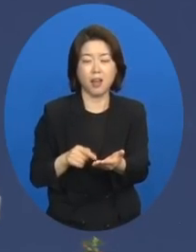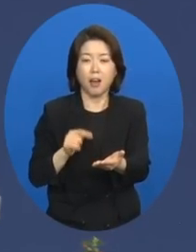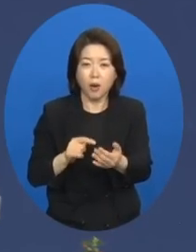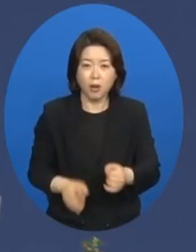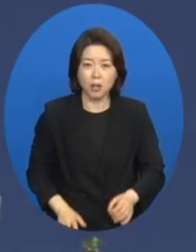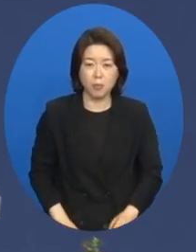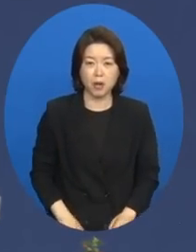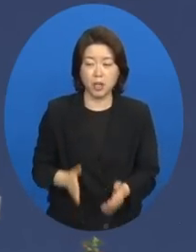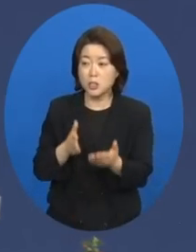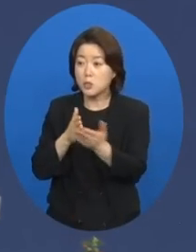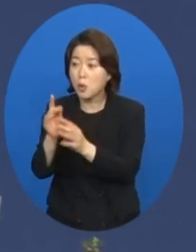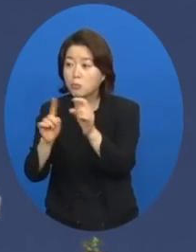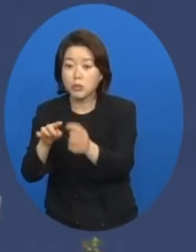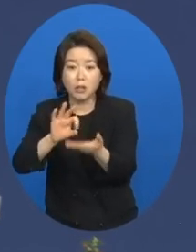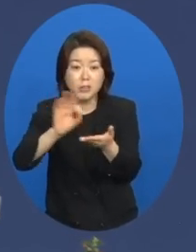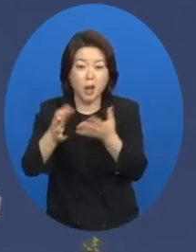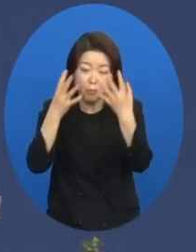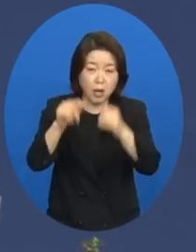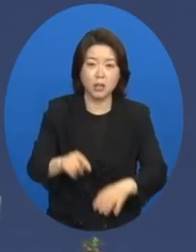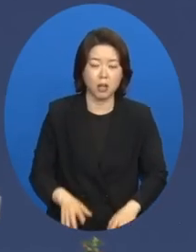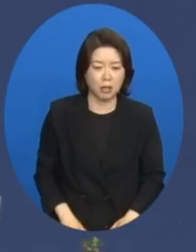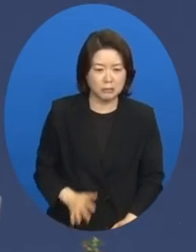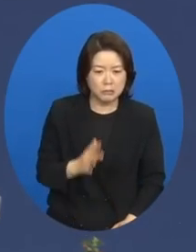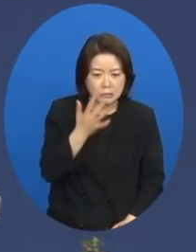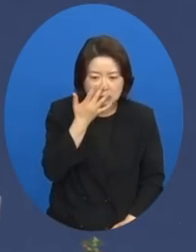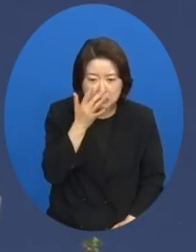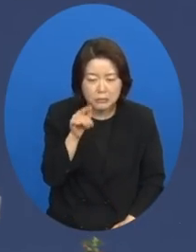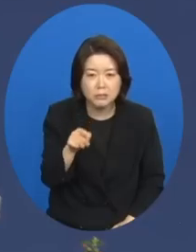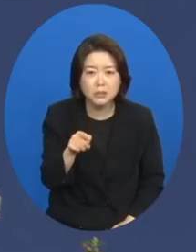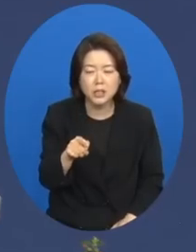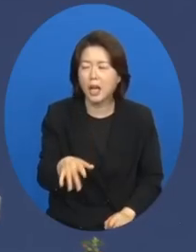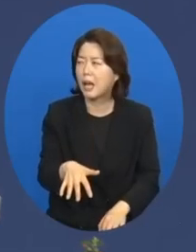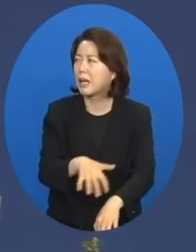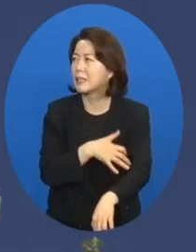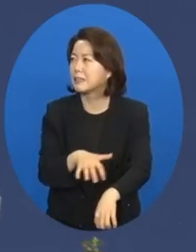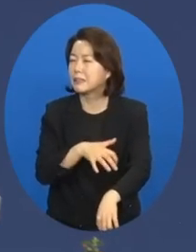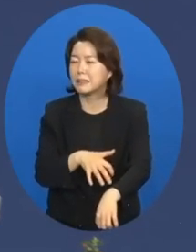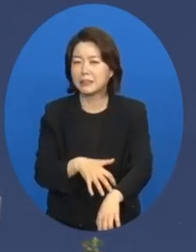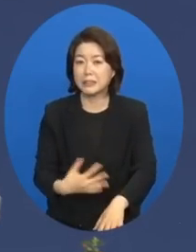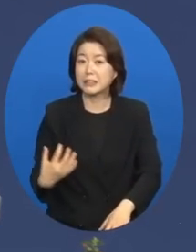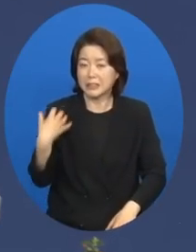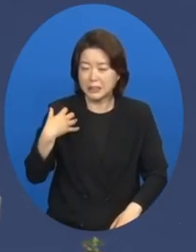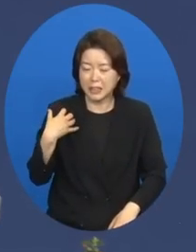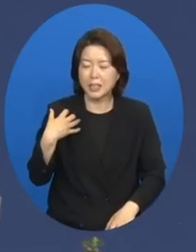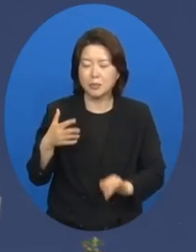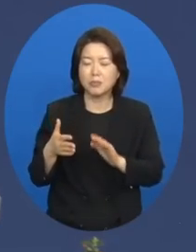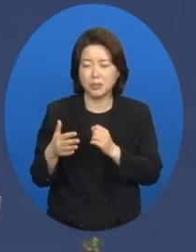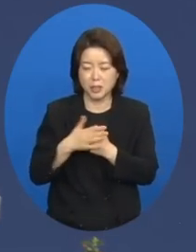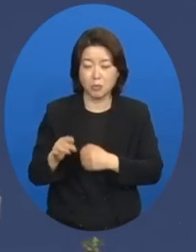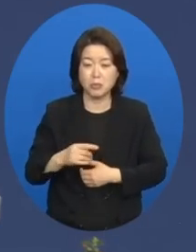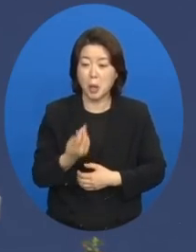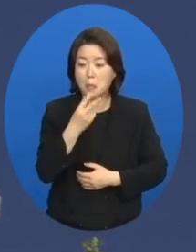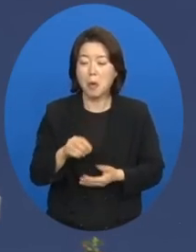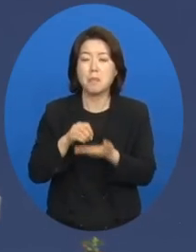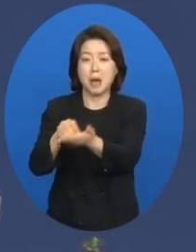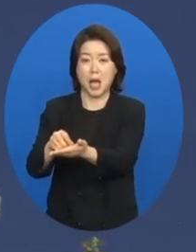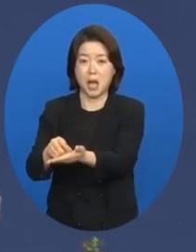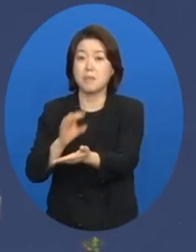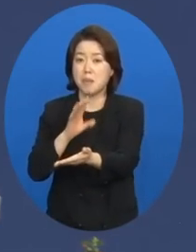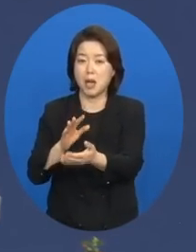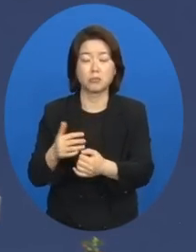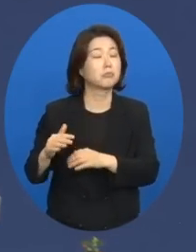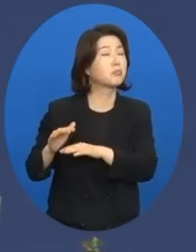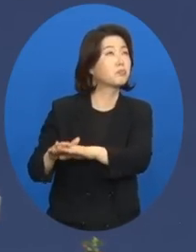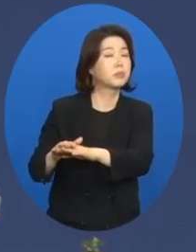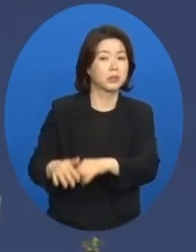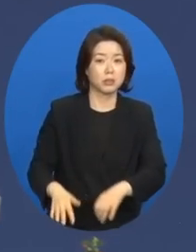그것도 전문 용어를 써가지고 무슨 말인지 몰라. 귀찮으니까 그냥 책임상 그냥 이렇게 보험만 들어놓고 그리고 무슨 일이